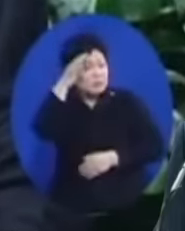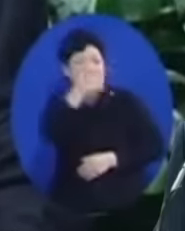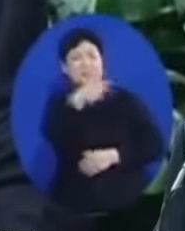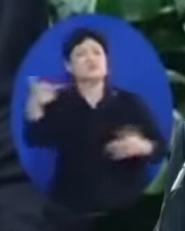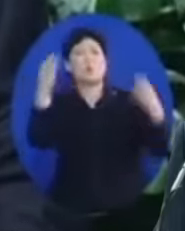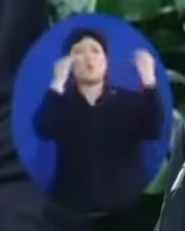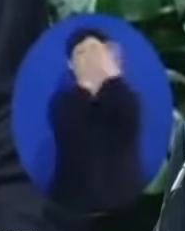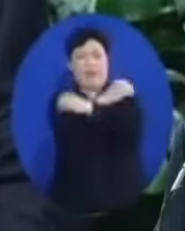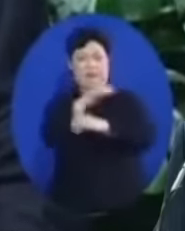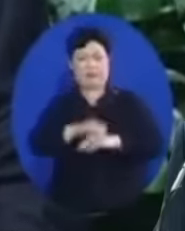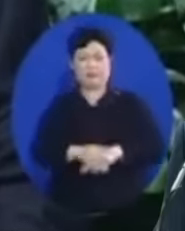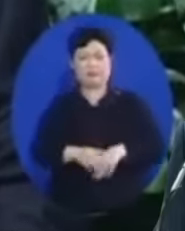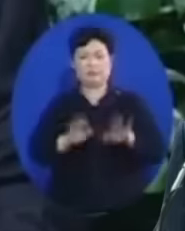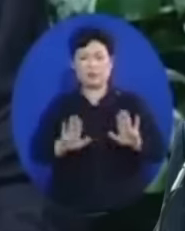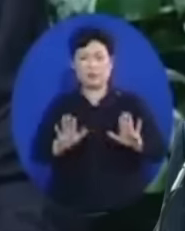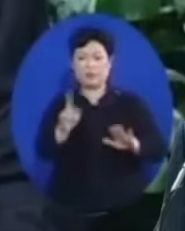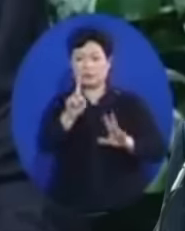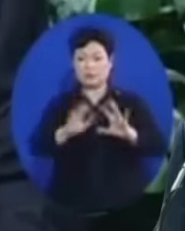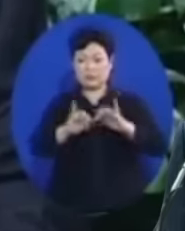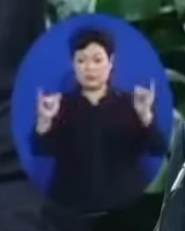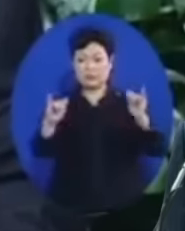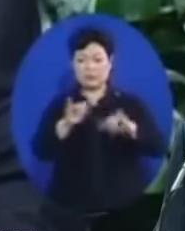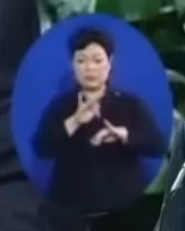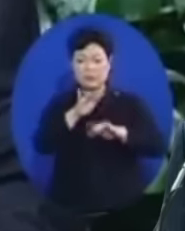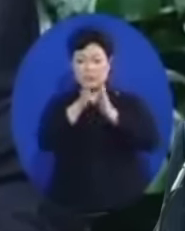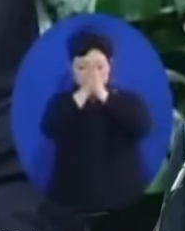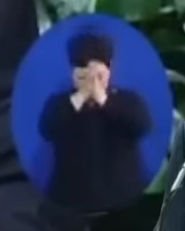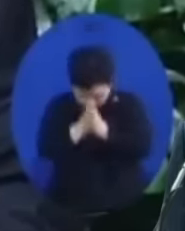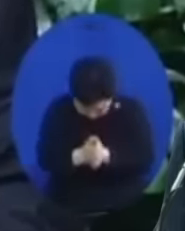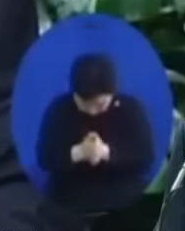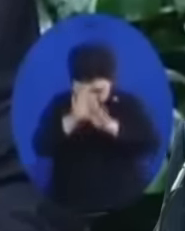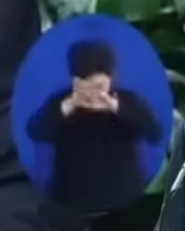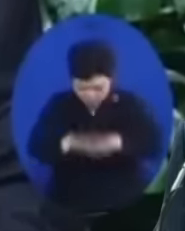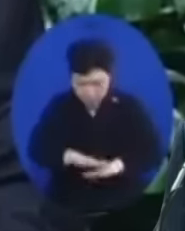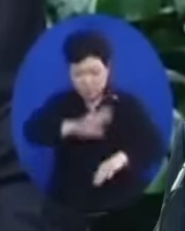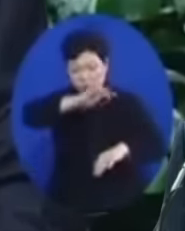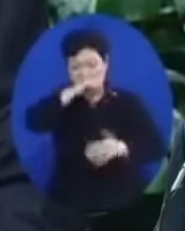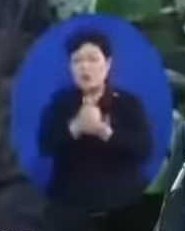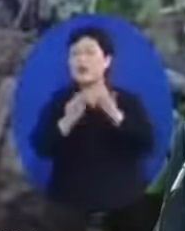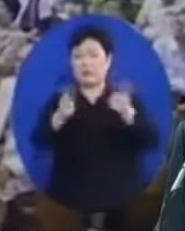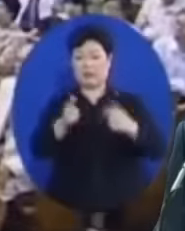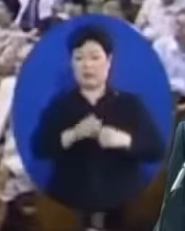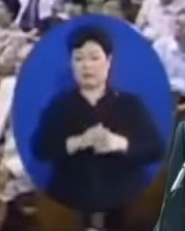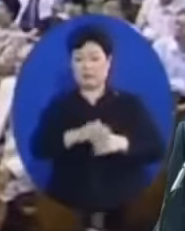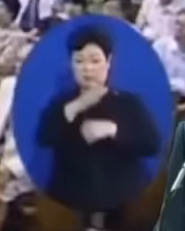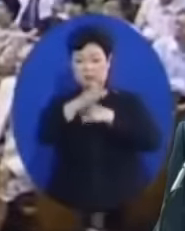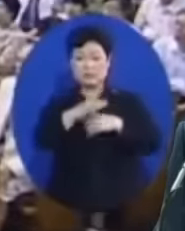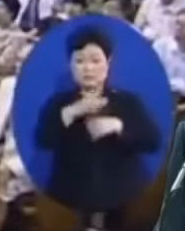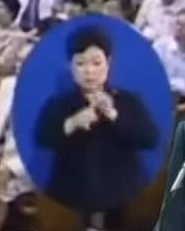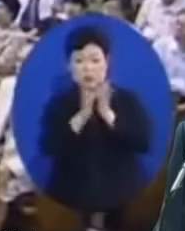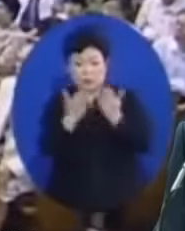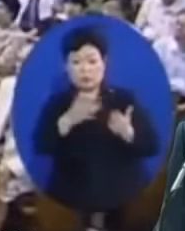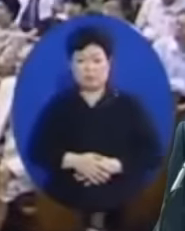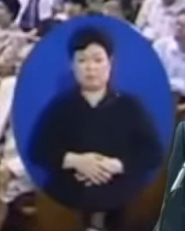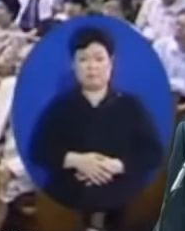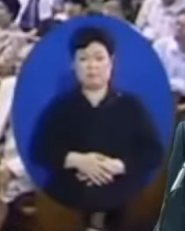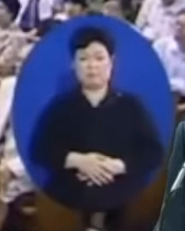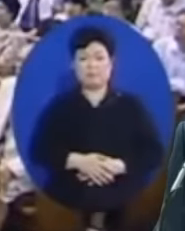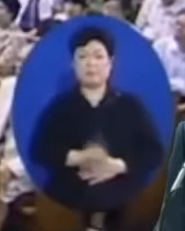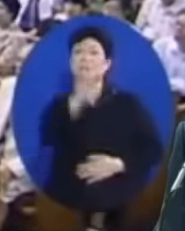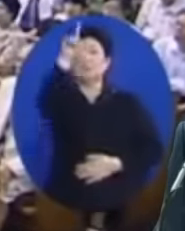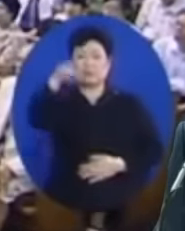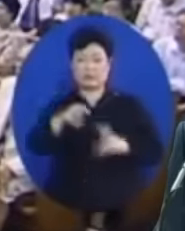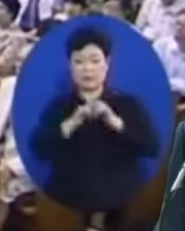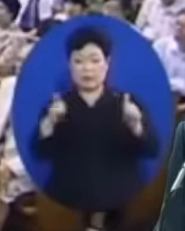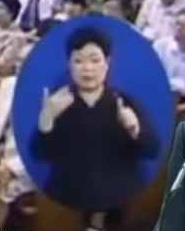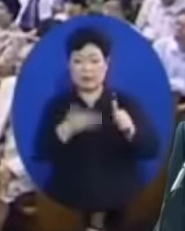것입니다. 오늘날 어떤 사람들은 우상에 절하는 것이 죄가 아니라고 말합니다. 성경이 죄라면 죄인 것입니다. 천하